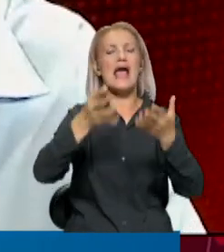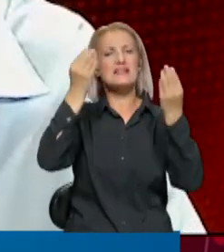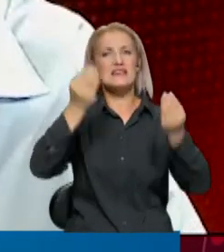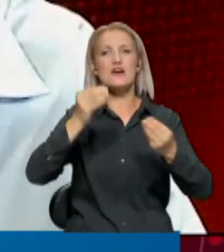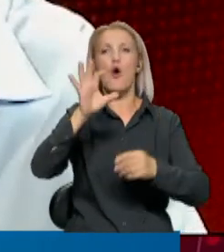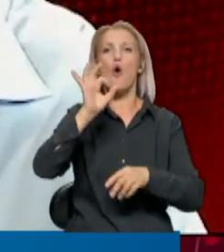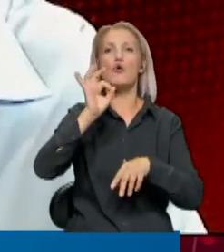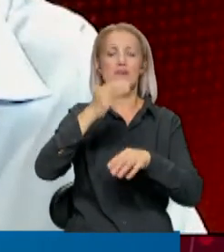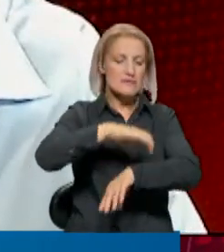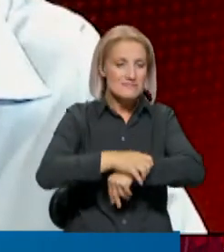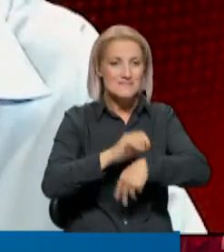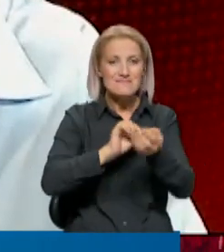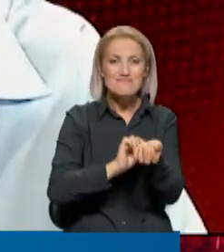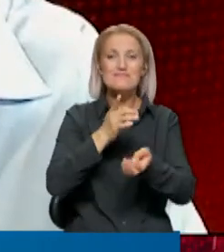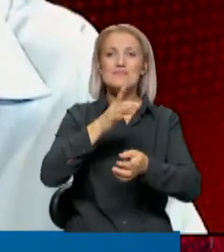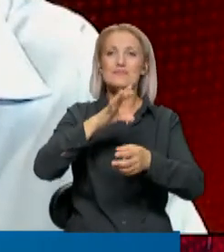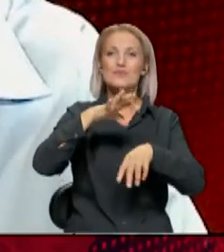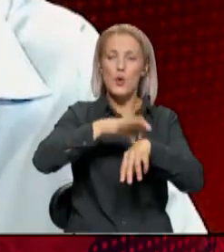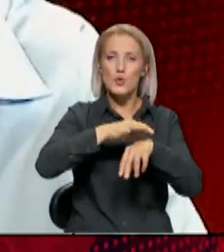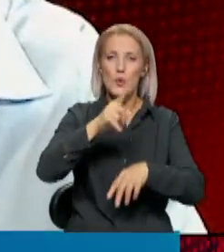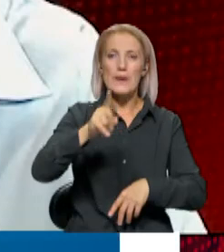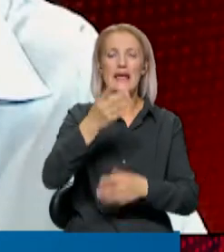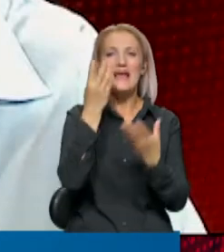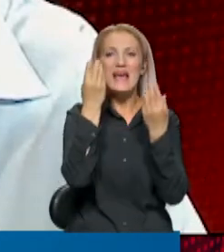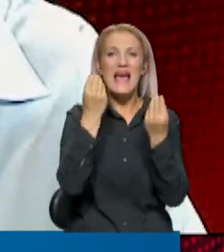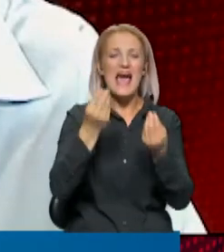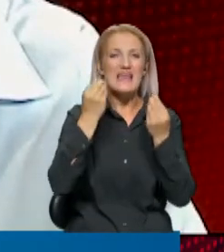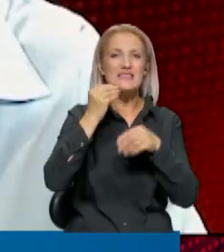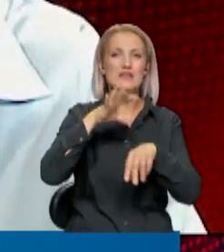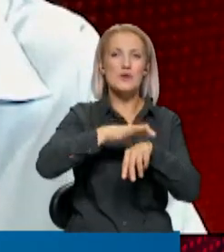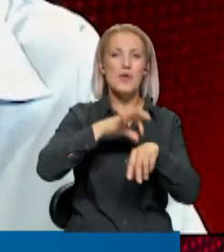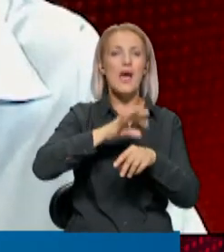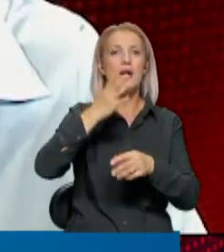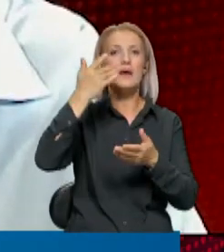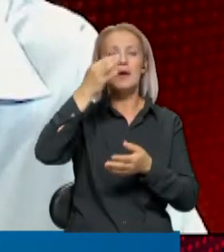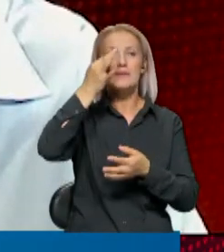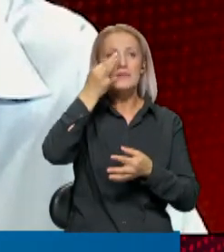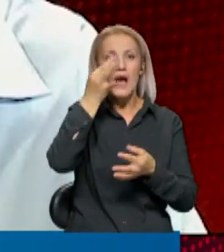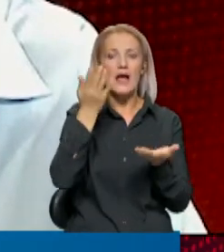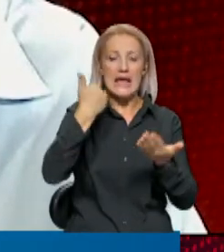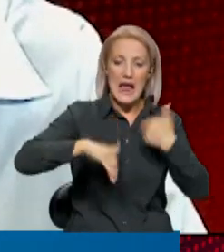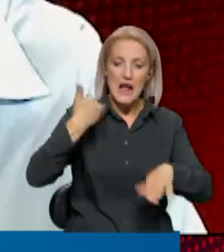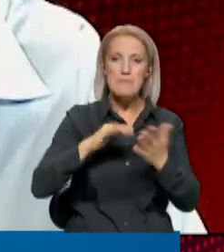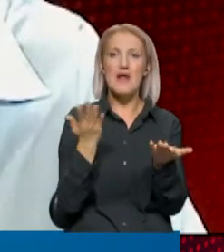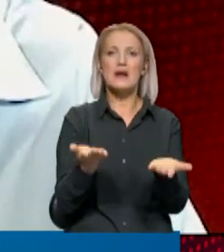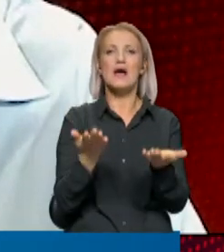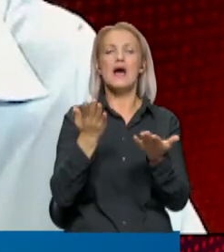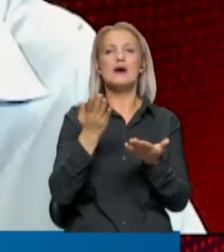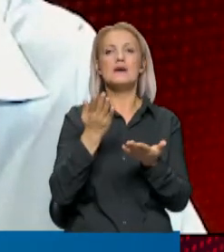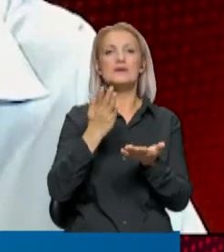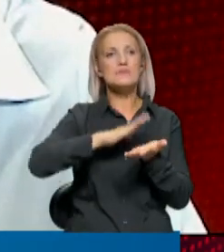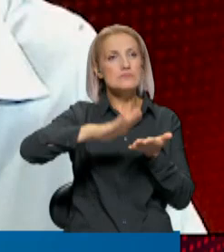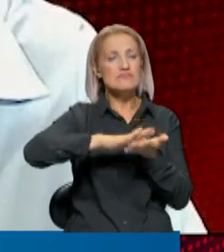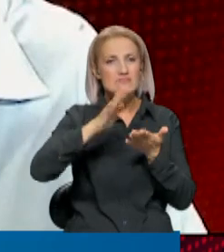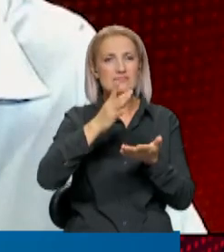ortopedi uzmanları, dünyanın en iyi rehabilitasyon merkezlerinden birisi var. Plastik cerrahi, yani bu yaralanmalarda. Yine